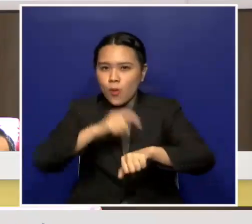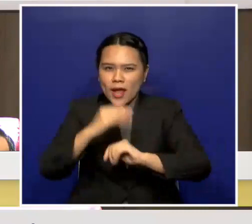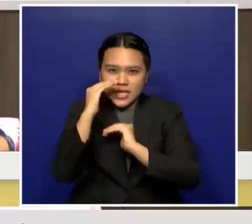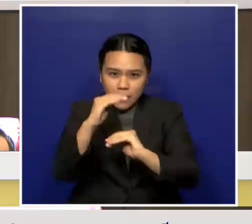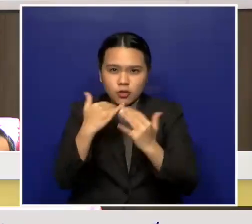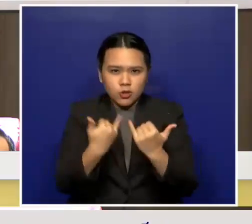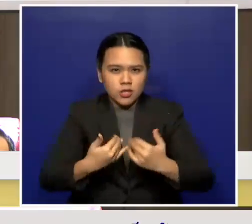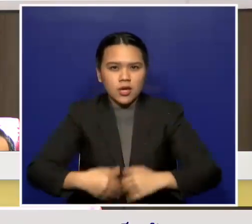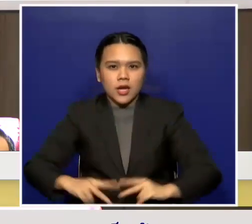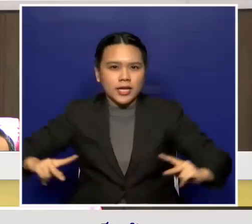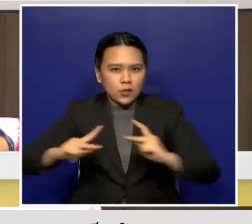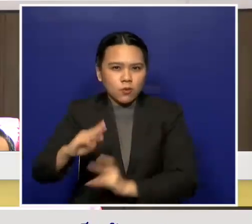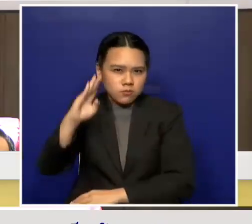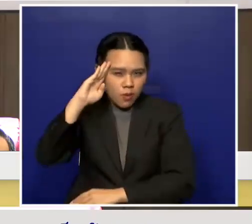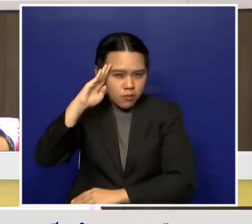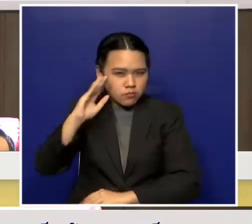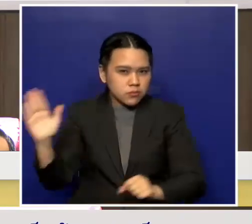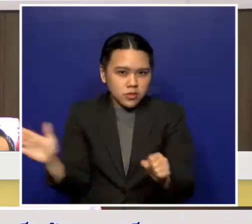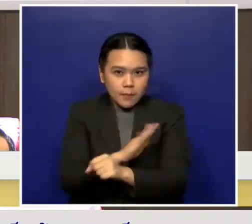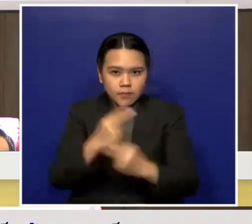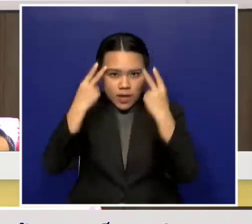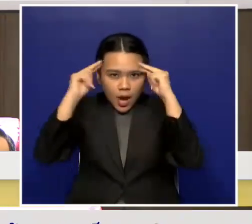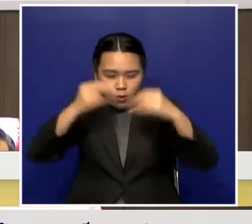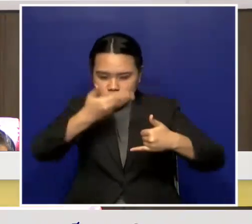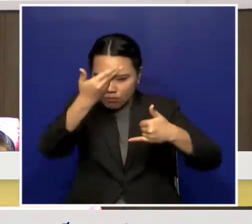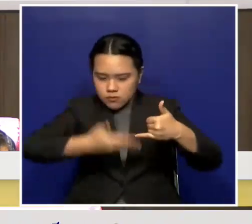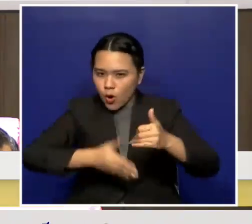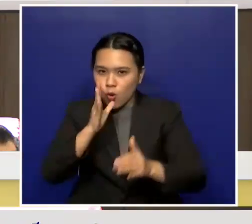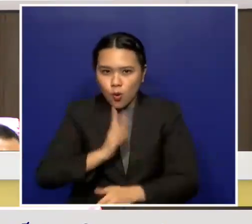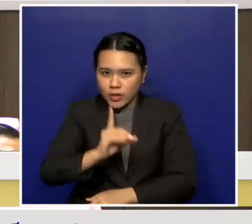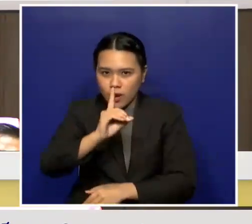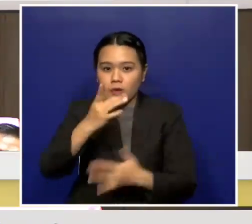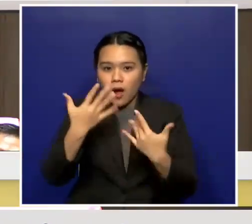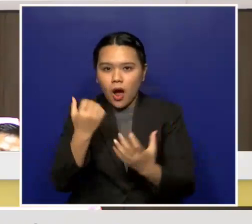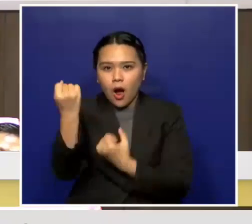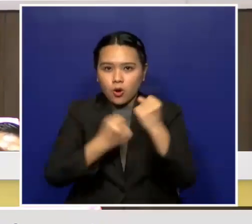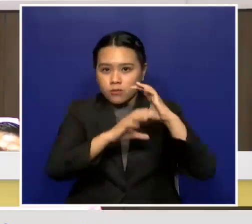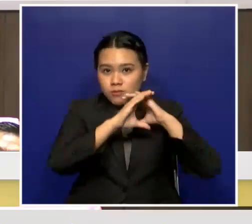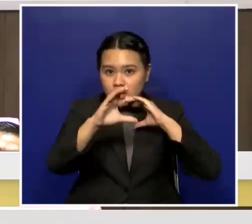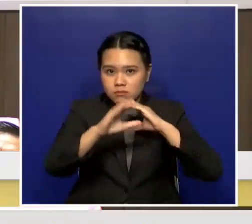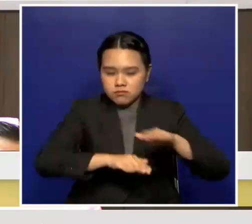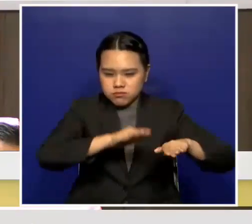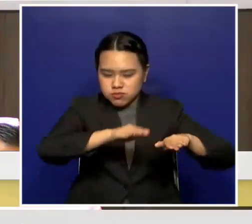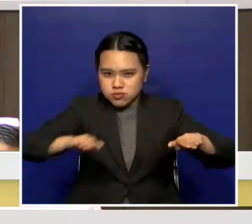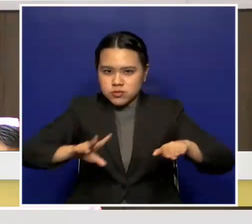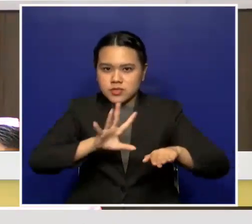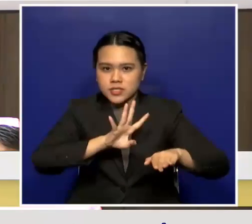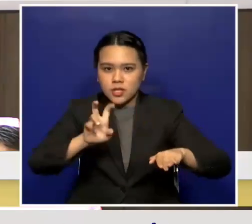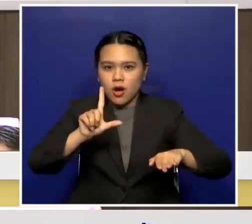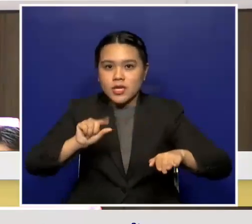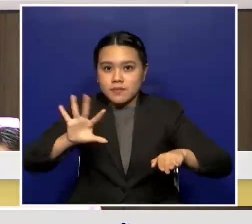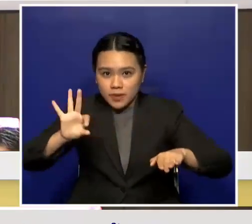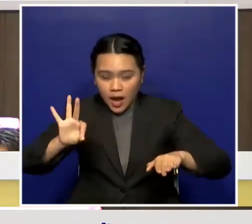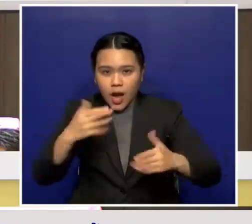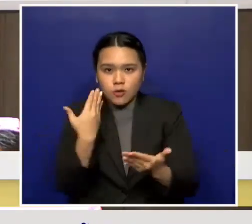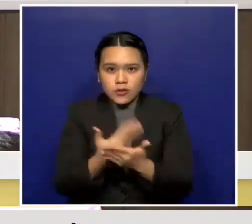ๆเอานายกคนเดียวซึ่งมีการจัดซื้อรถบัสประมาณ429คันนะรวมมูลค่า